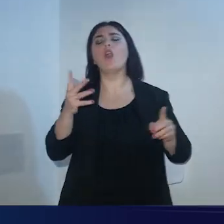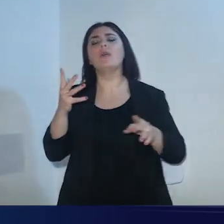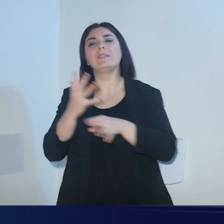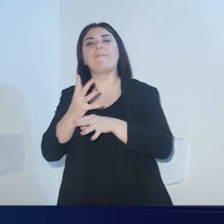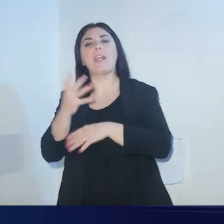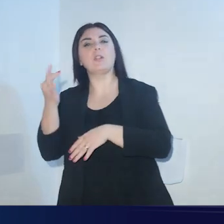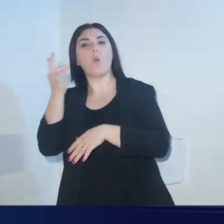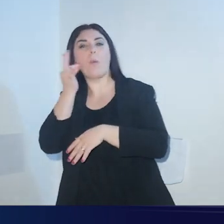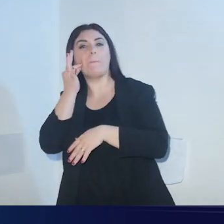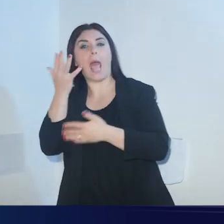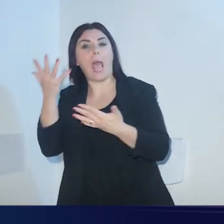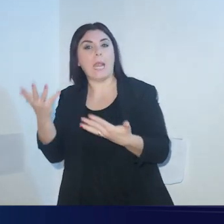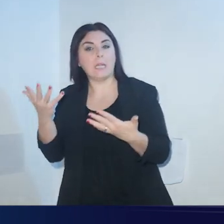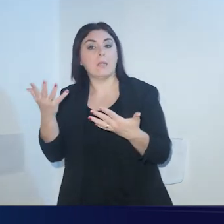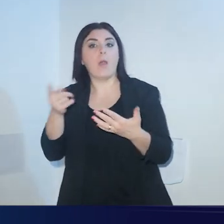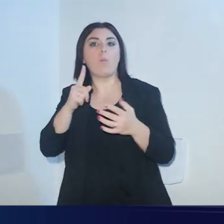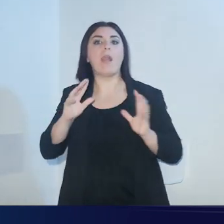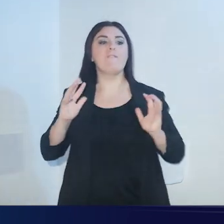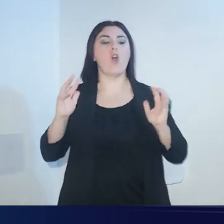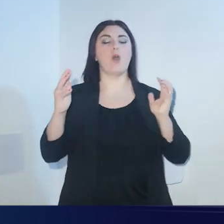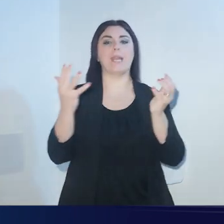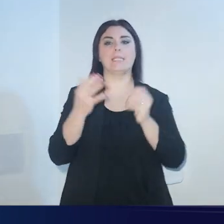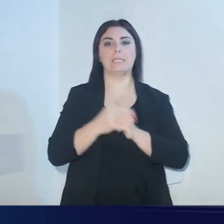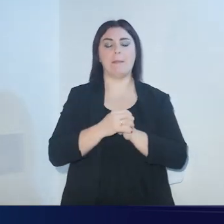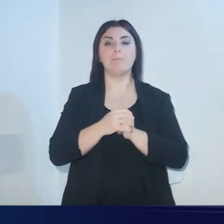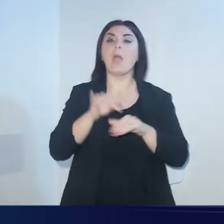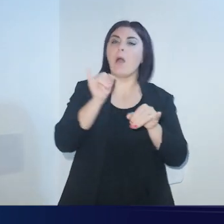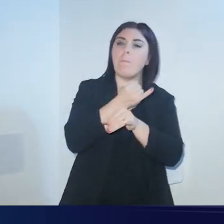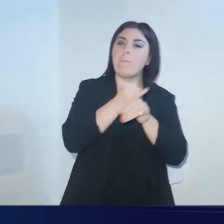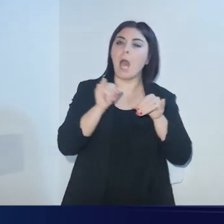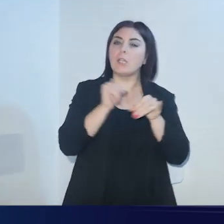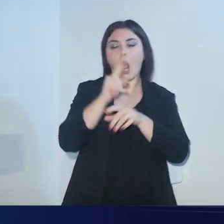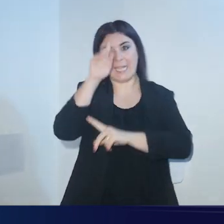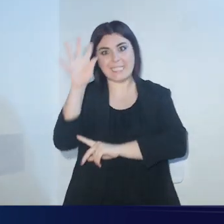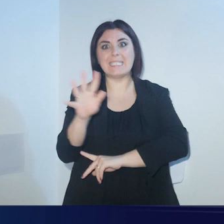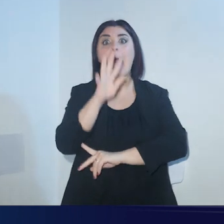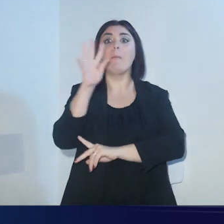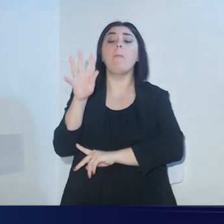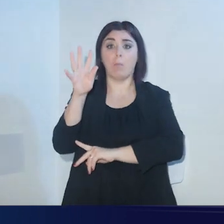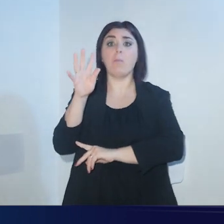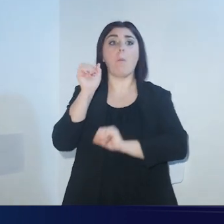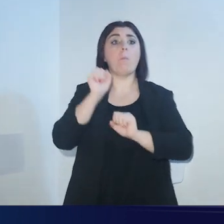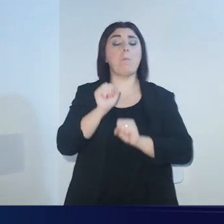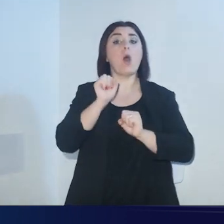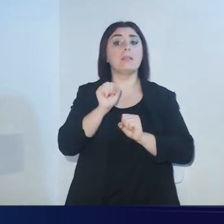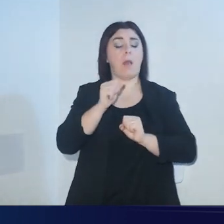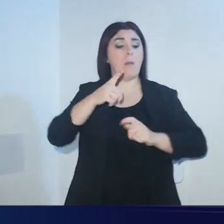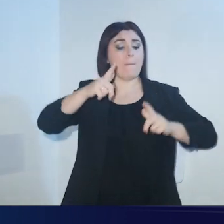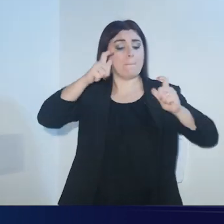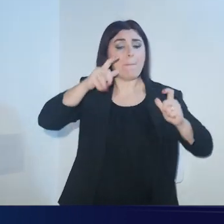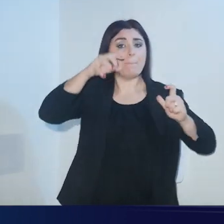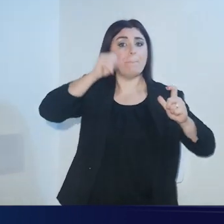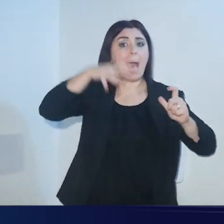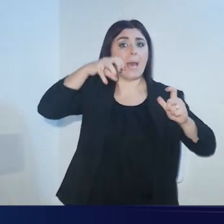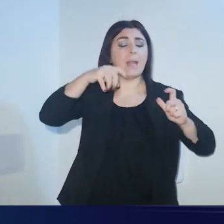umana sulle foreste. In particolare, ad esempio, possiamo mappare con grande precisione